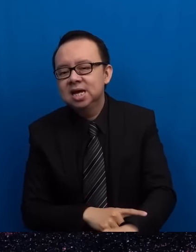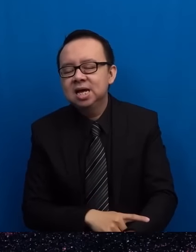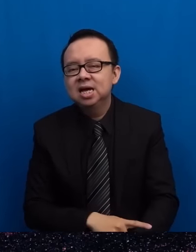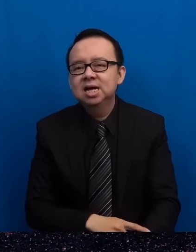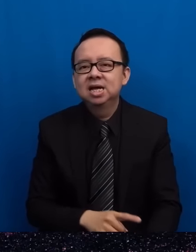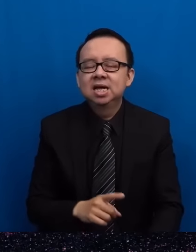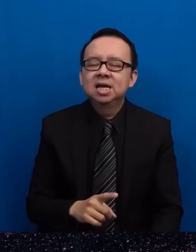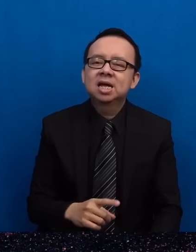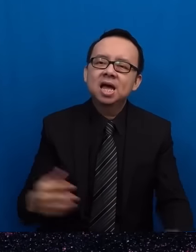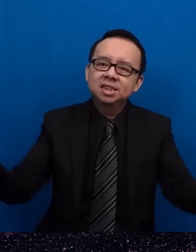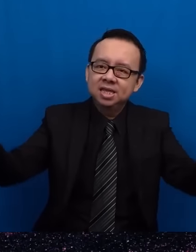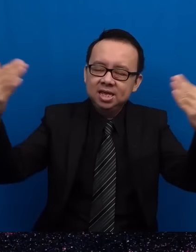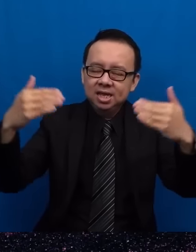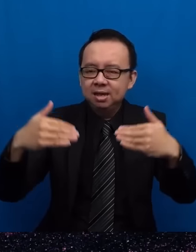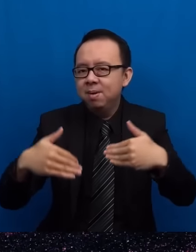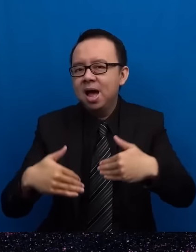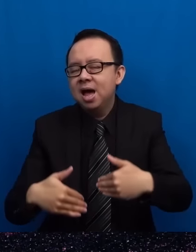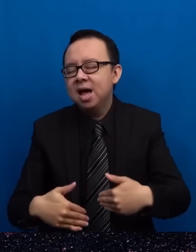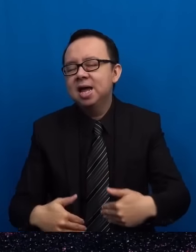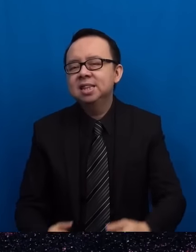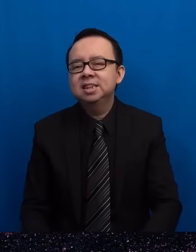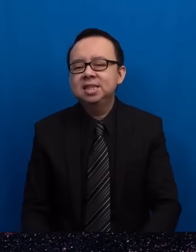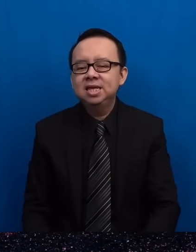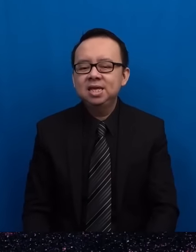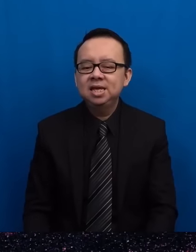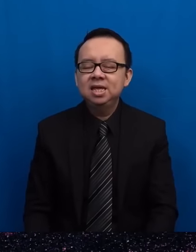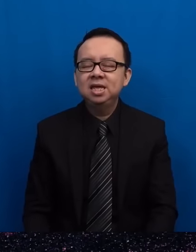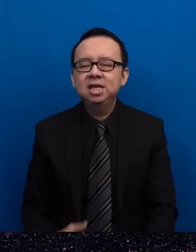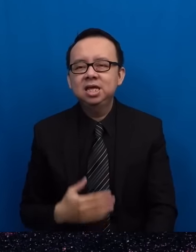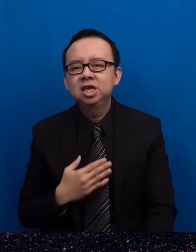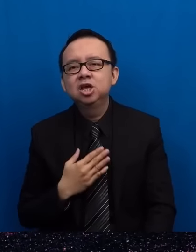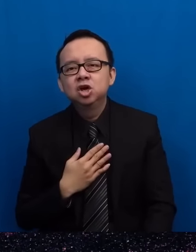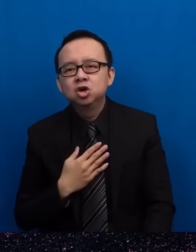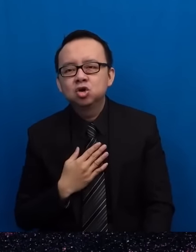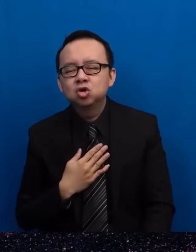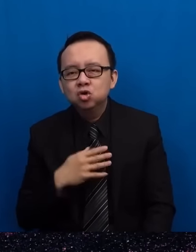saatnya kan tiba nanti,